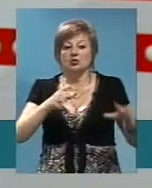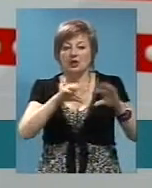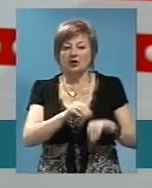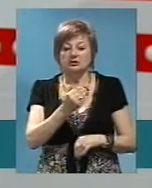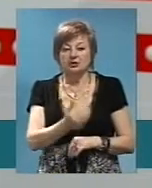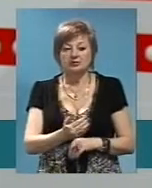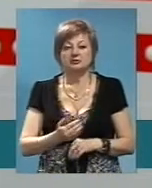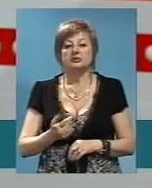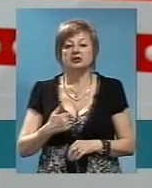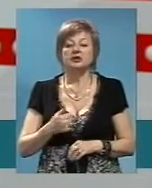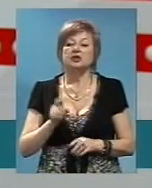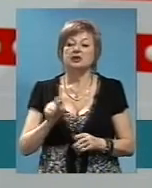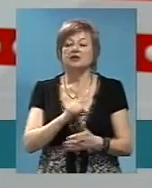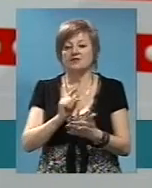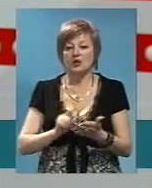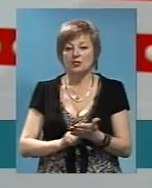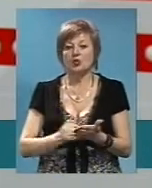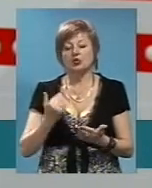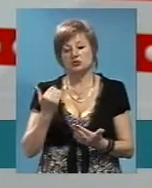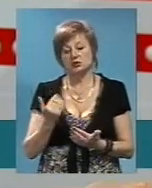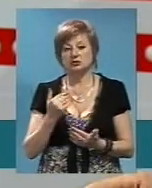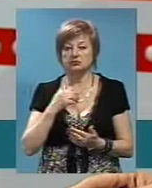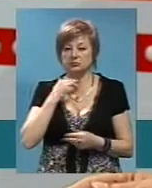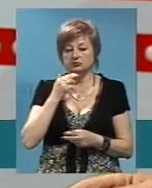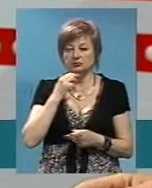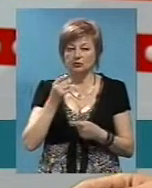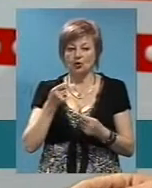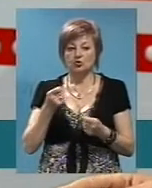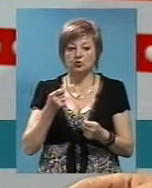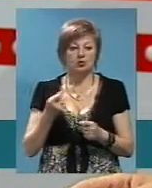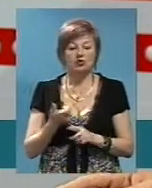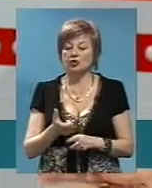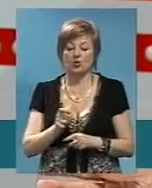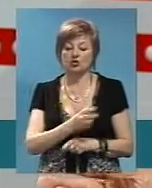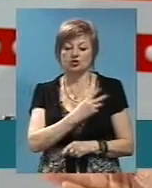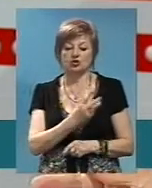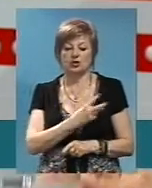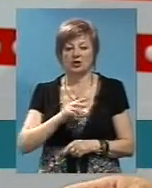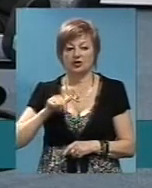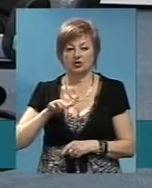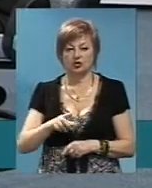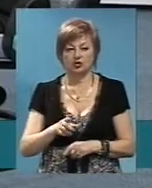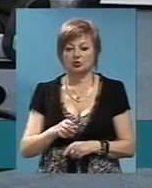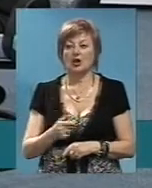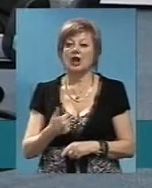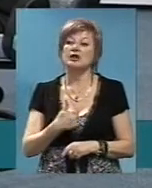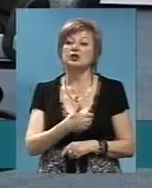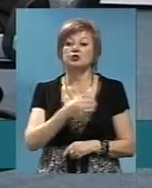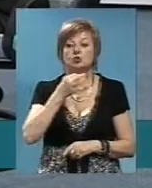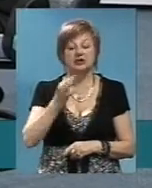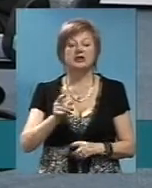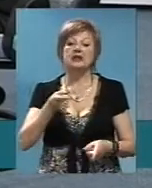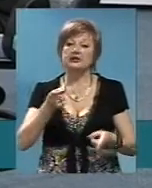І ці якраз питання їх насторожують, і вони не дуже охоче йдуть на... Я хочу сказати, що